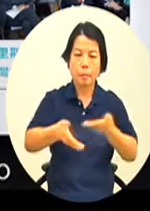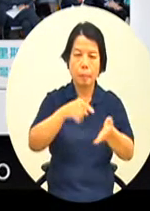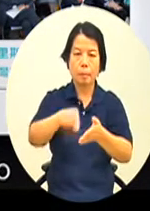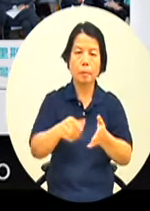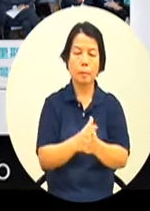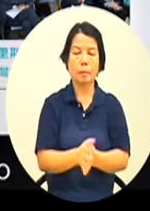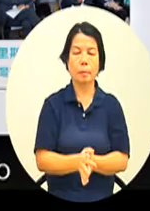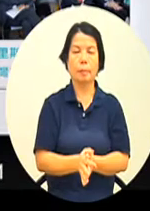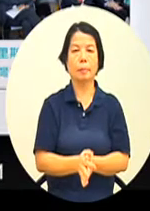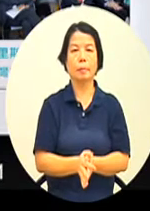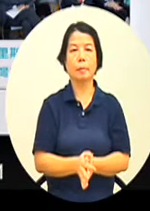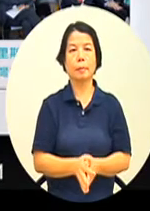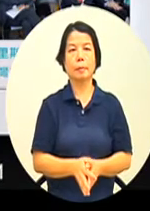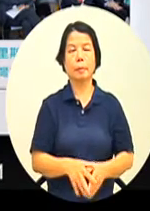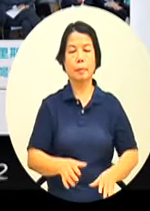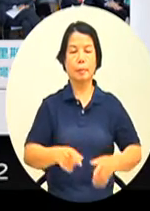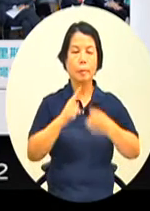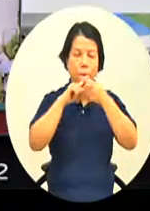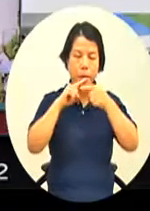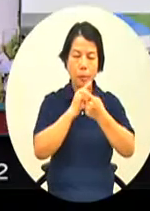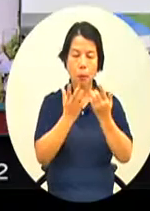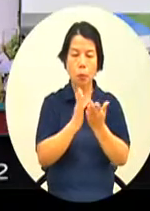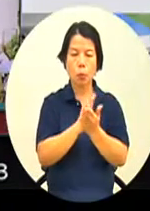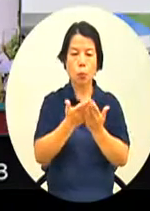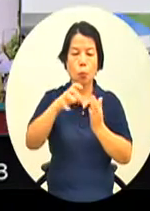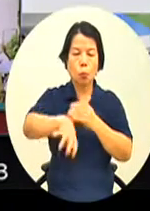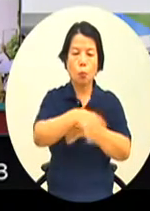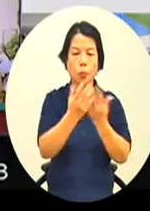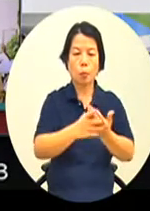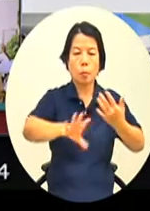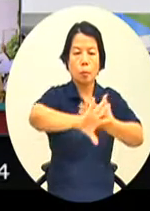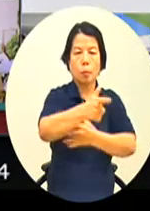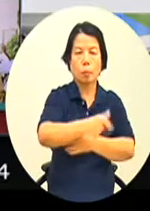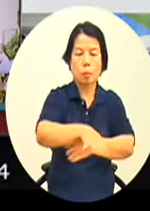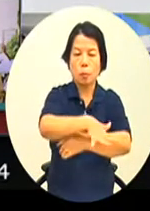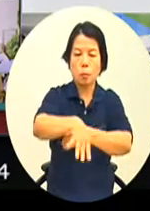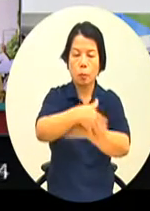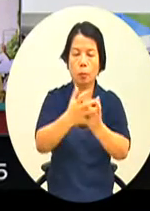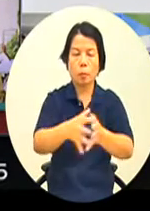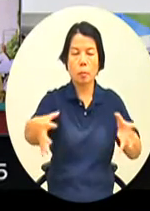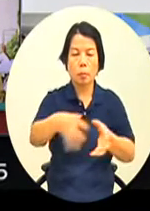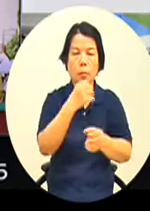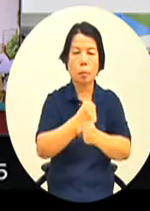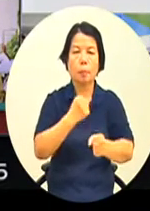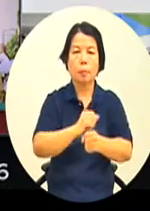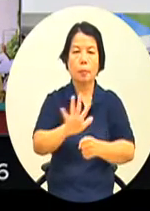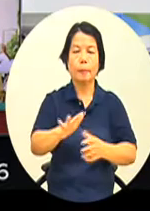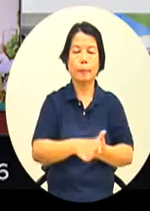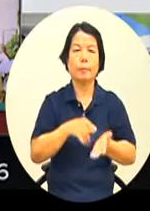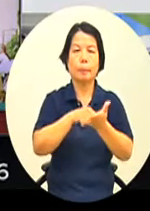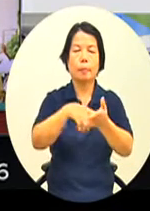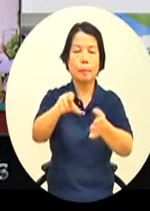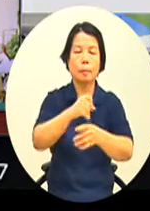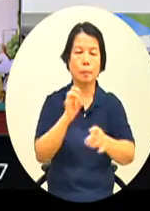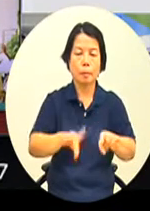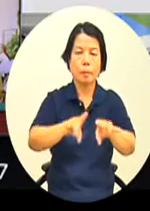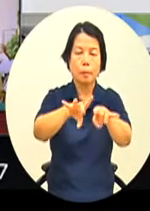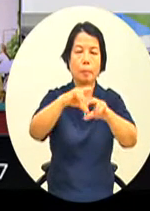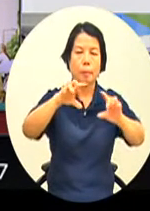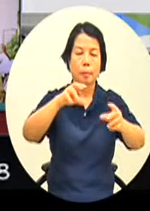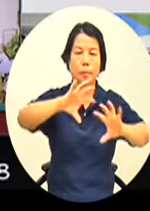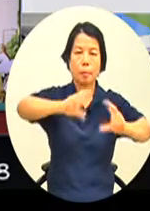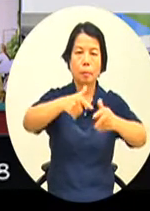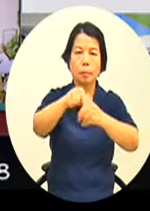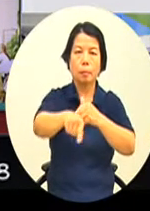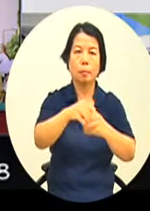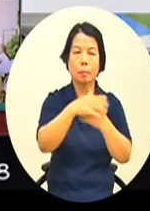发展。然后秘书处呢也积极的跟这个外部组织来合作，我们争取了跟澳洲驻台办事处的合作，这个